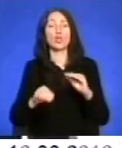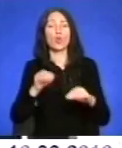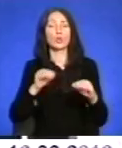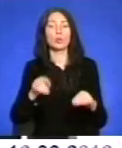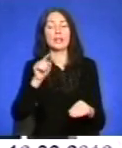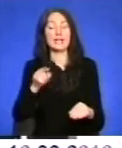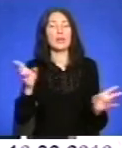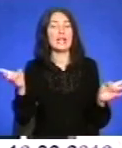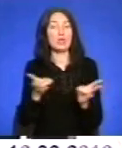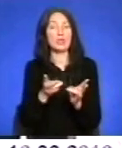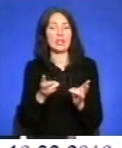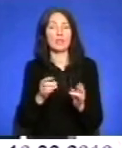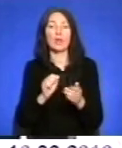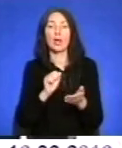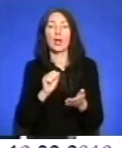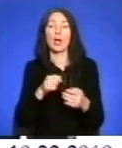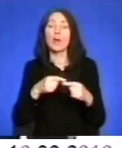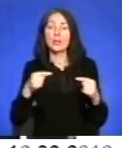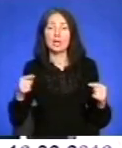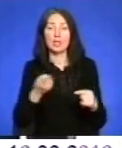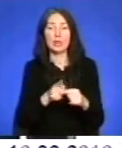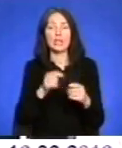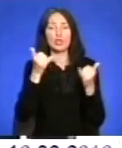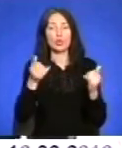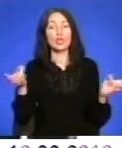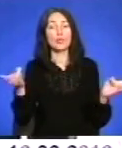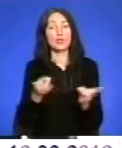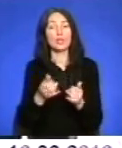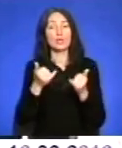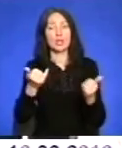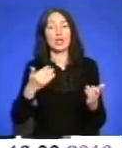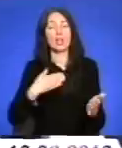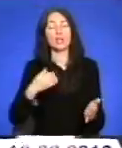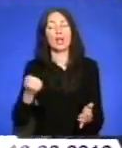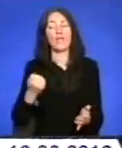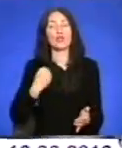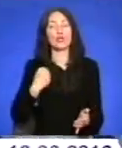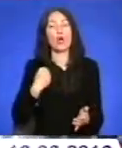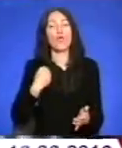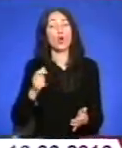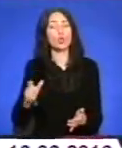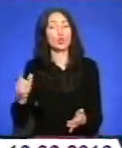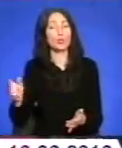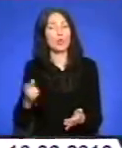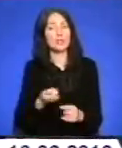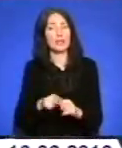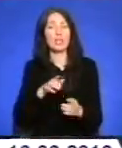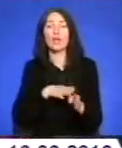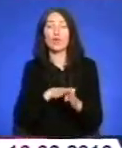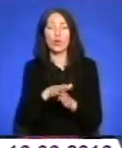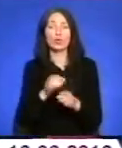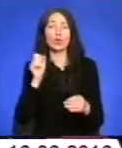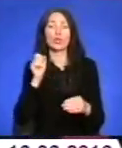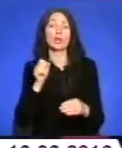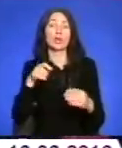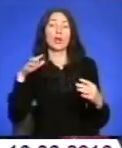тими необхідними матеріалами, котрі сьогодні потрібні для наших військовослужбовців, які виконують бойові завдання в зоні